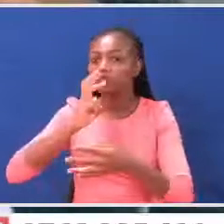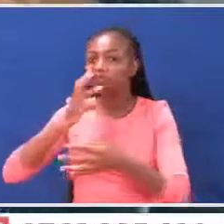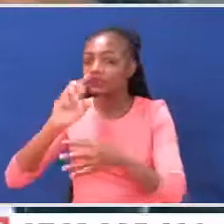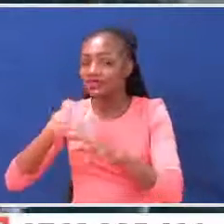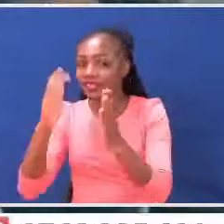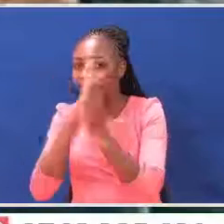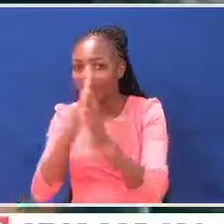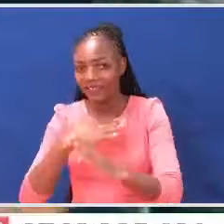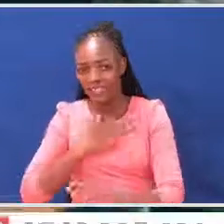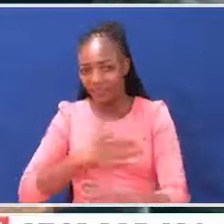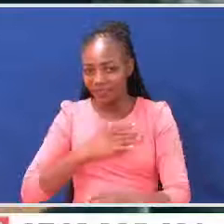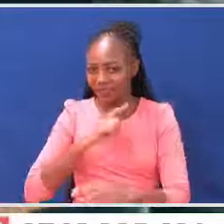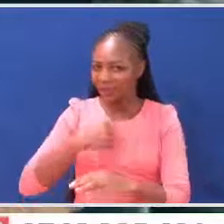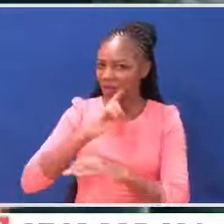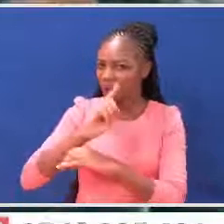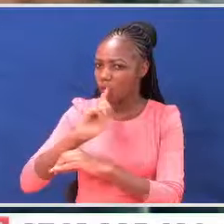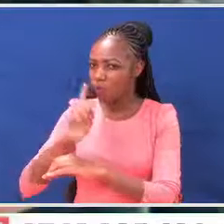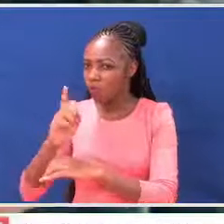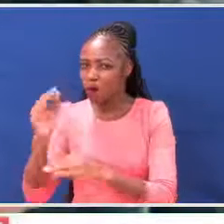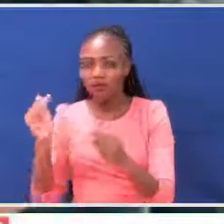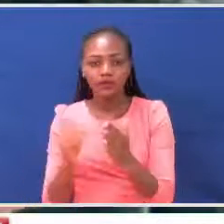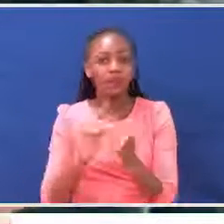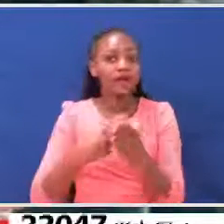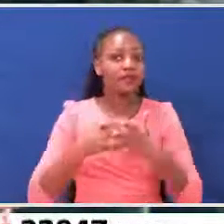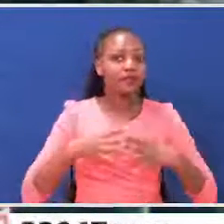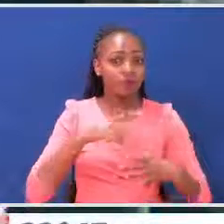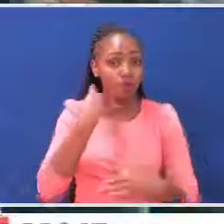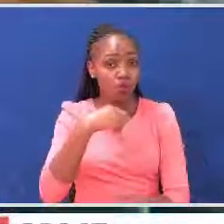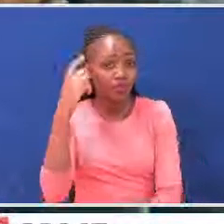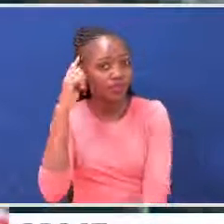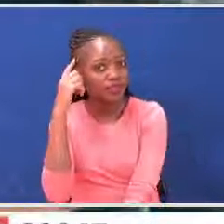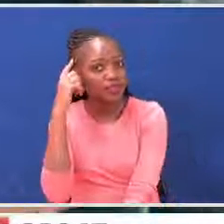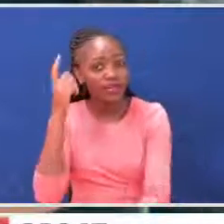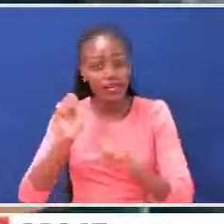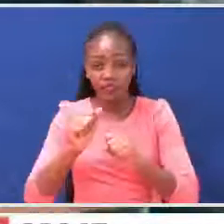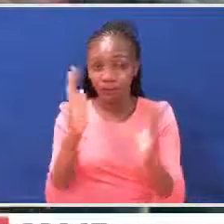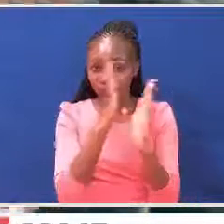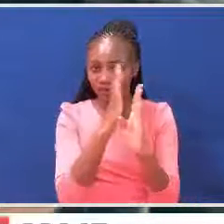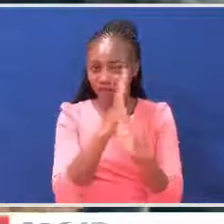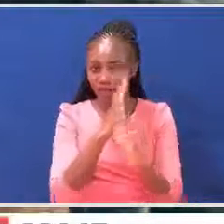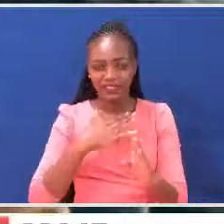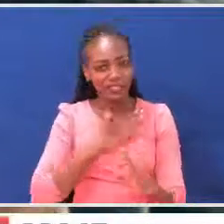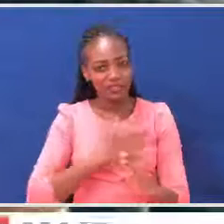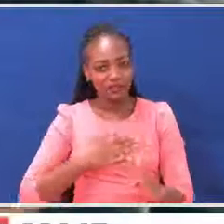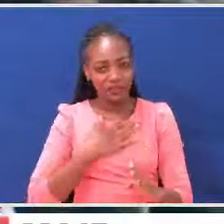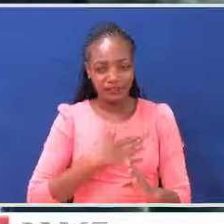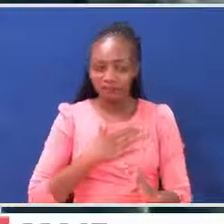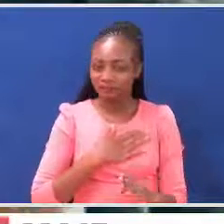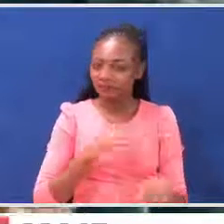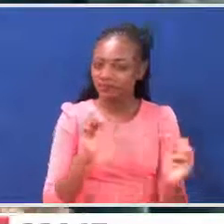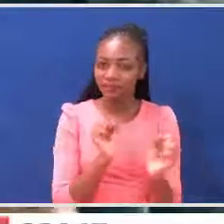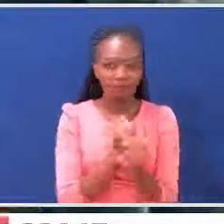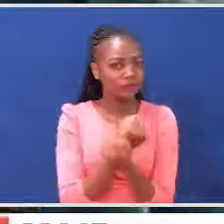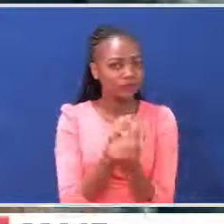this also be a warning to those who think that you can hide. You can hide from the police, but you